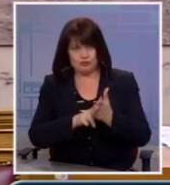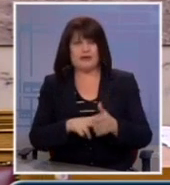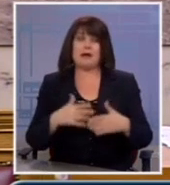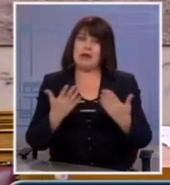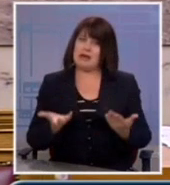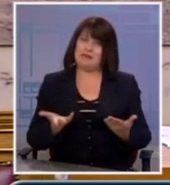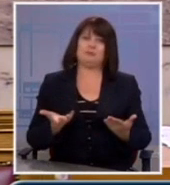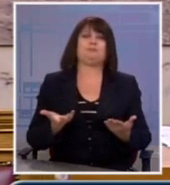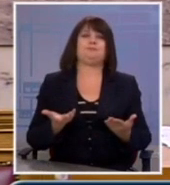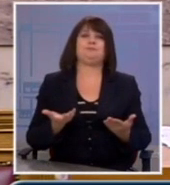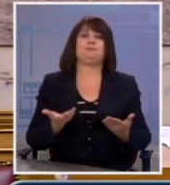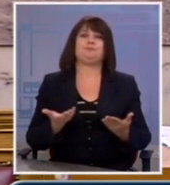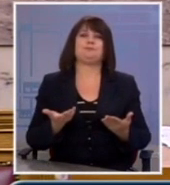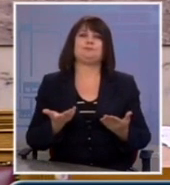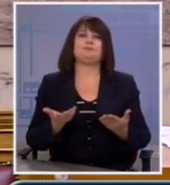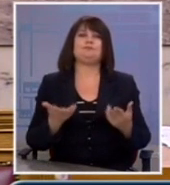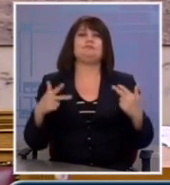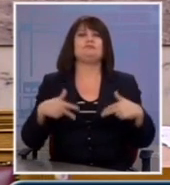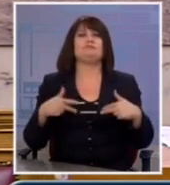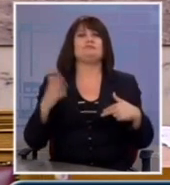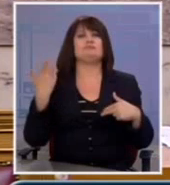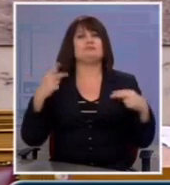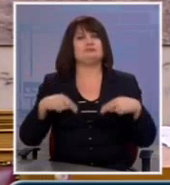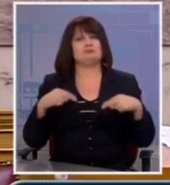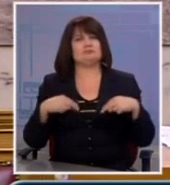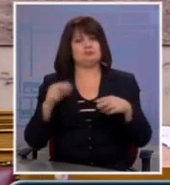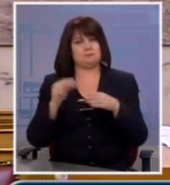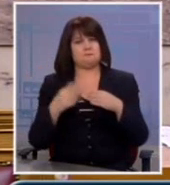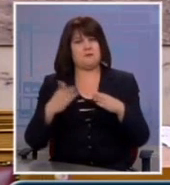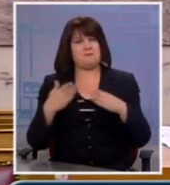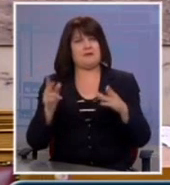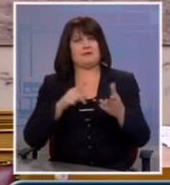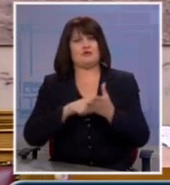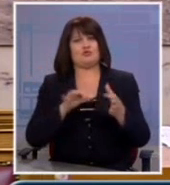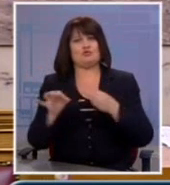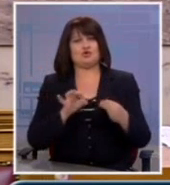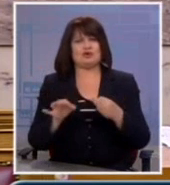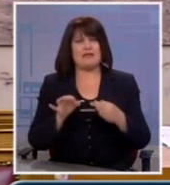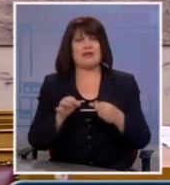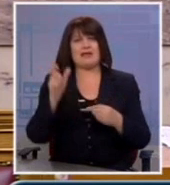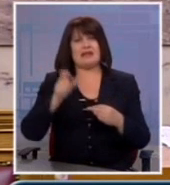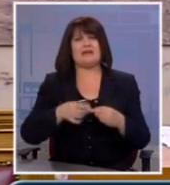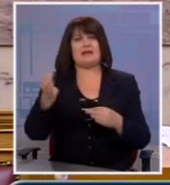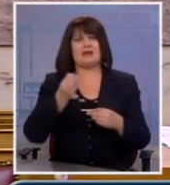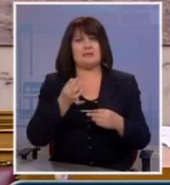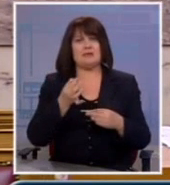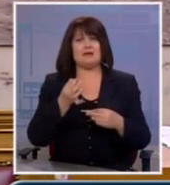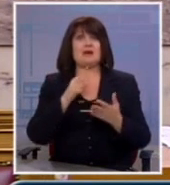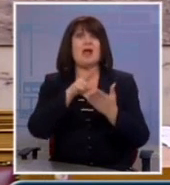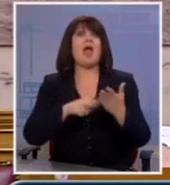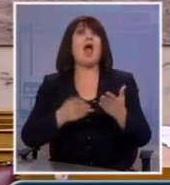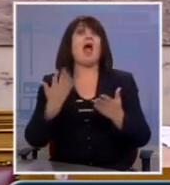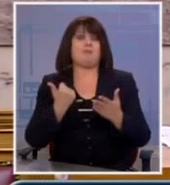αλλά και κυβερνήσεων με υπουργούς που ψήφισαν νομοσχέδια τα οποία οι ίδιοι δήλωσαν ότι δεν έχουν